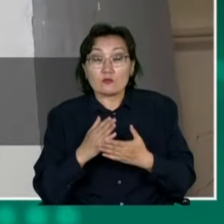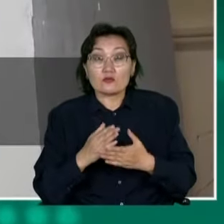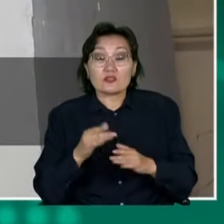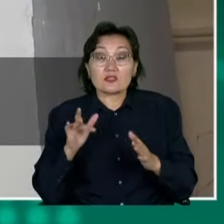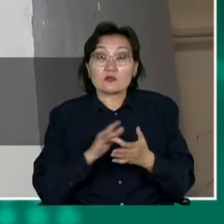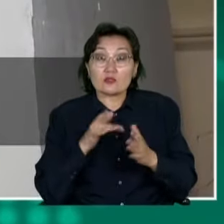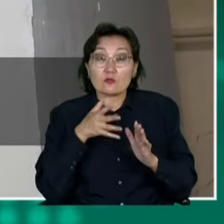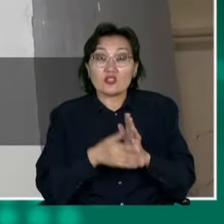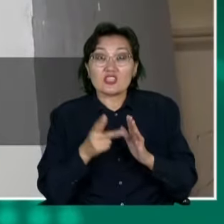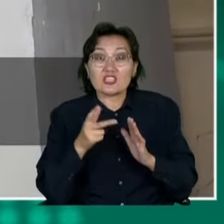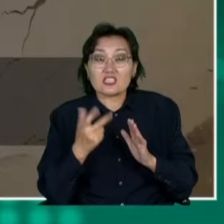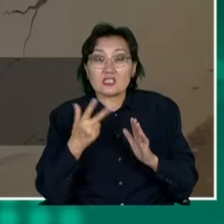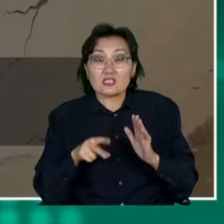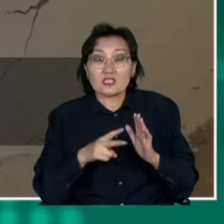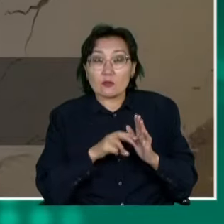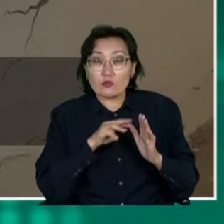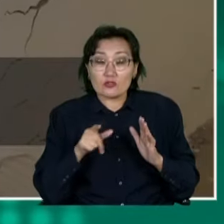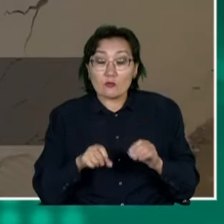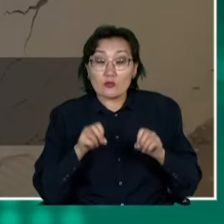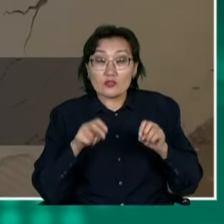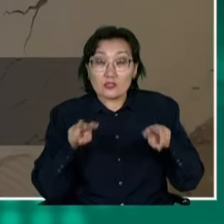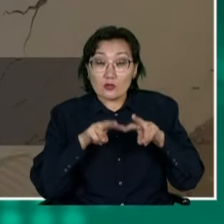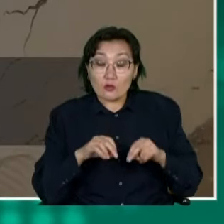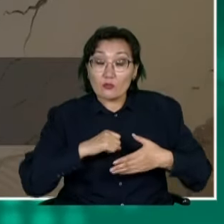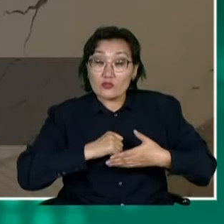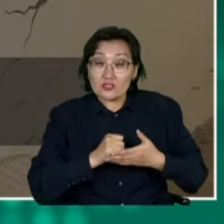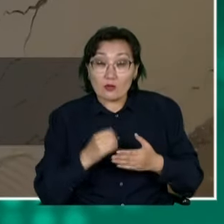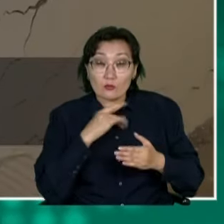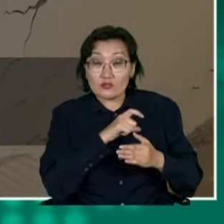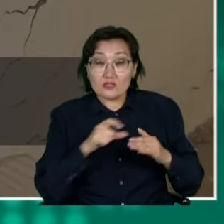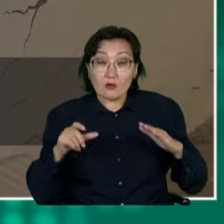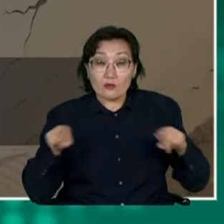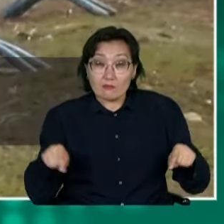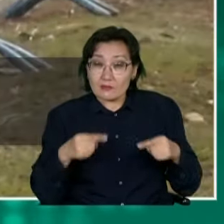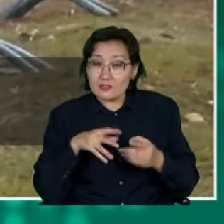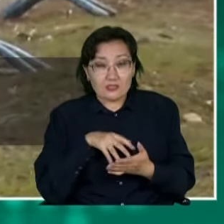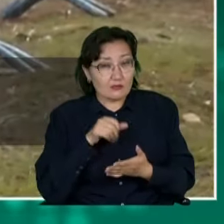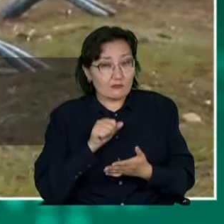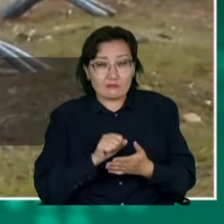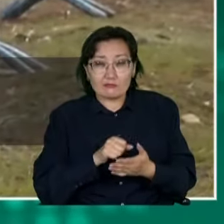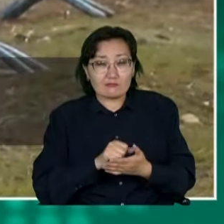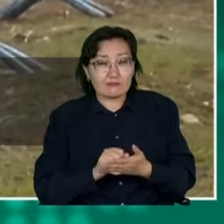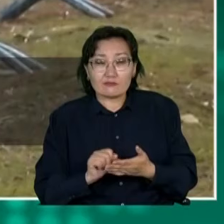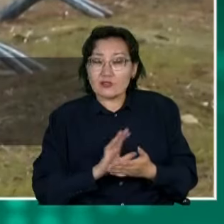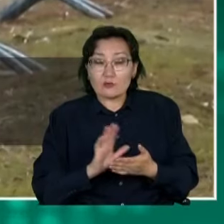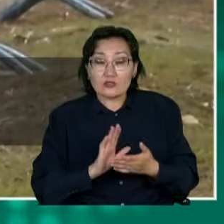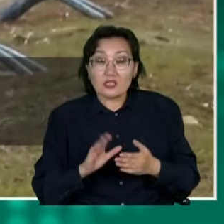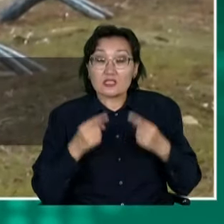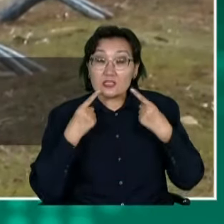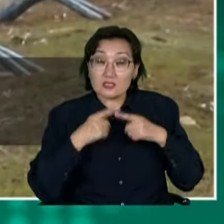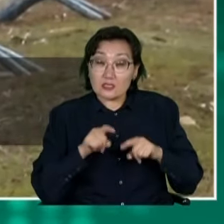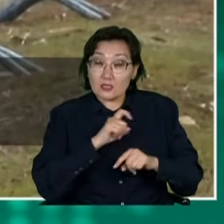в 337 миллионов тенге. Экспертиза подтвердила, что многоэтажки восстановлению не подлежат. Как выяснилось,